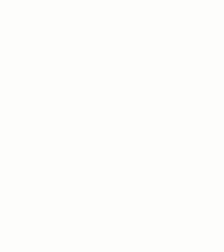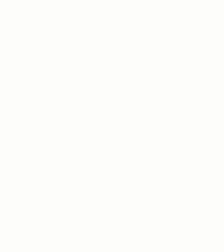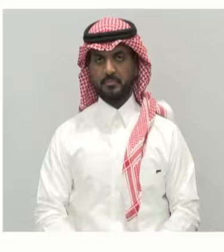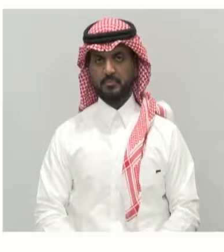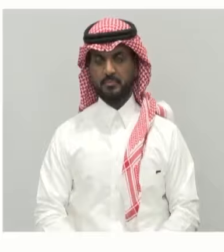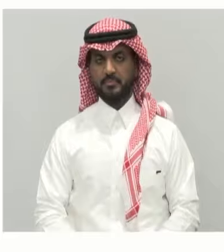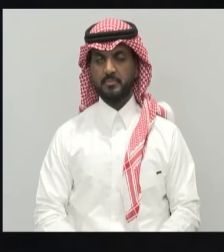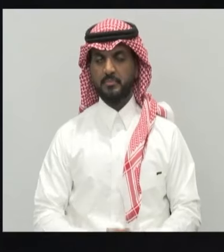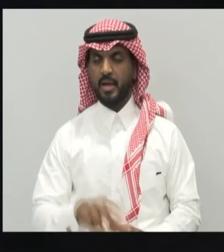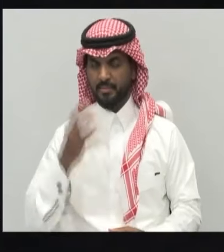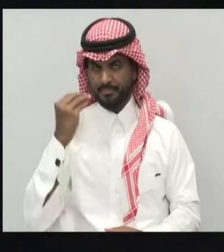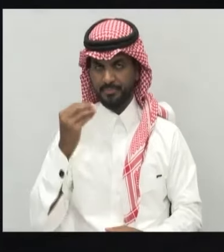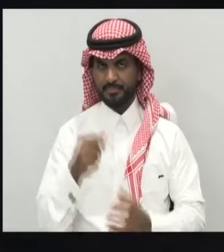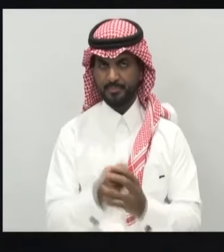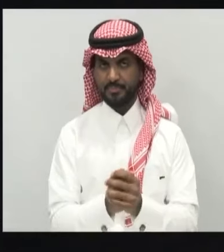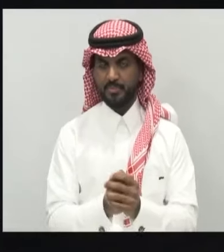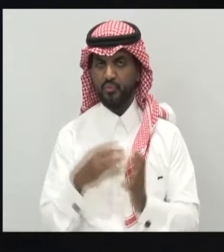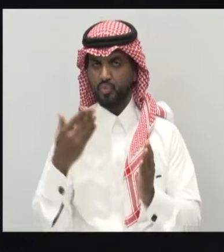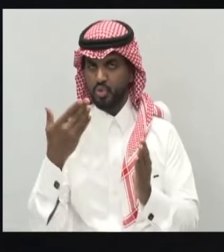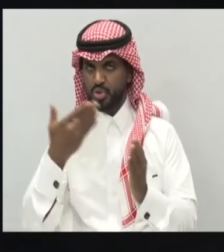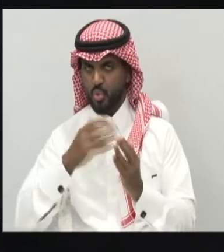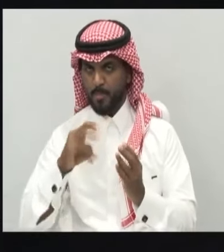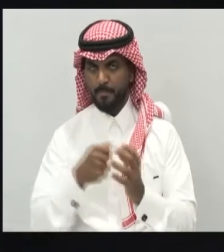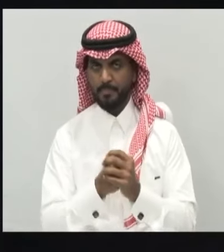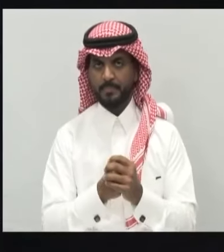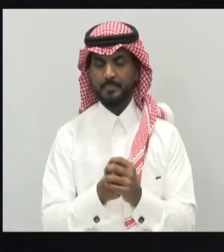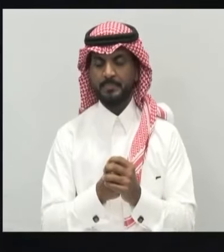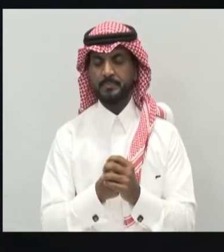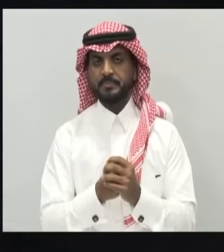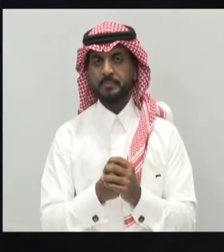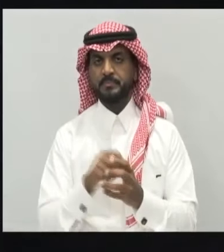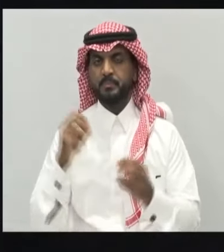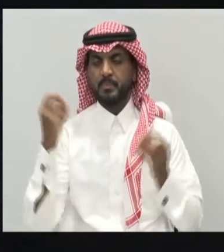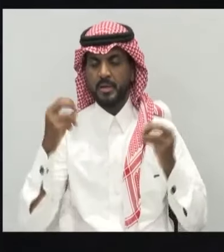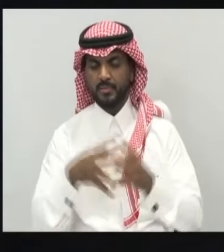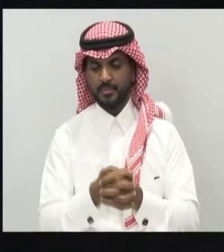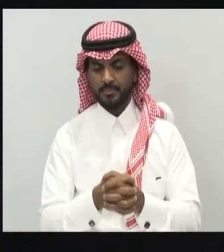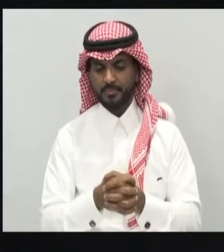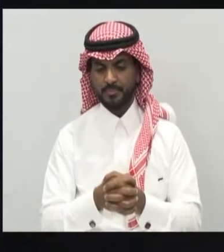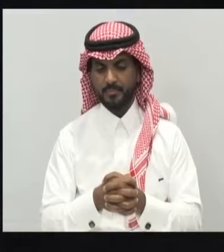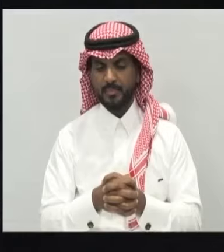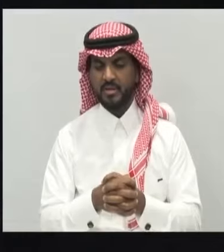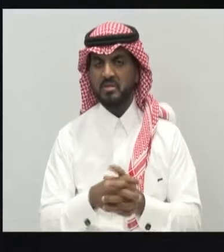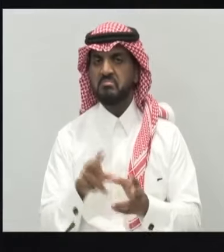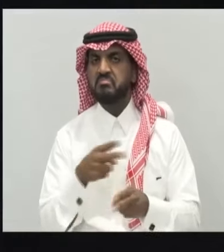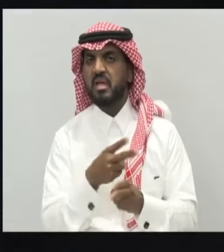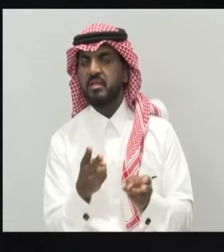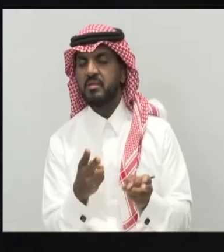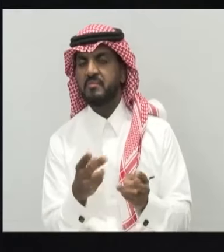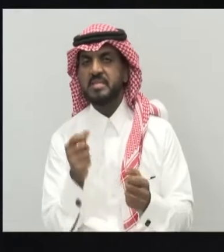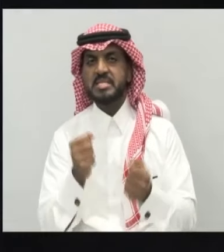ها يا مبدعين وصلتوا للاجابه بارك الله فيكم طبعا تختلف السيارات ولكن